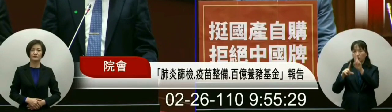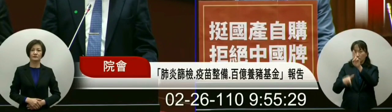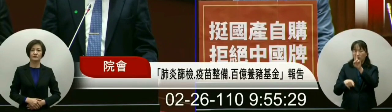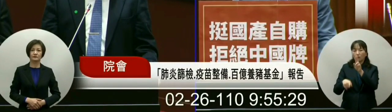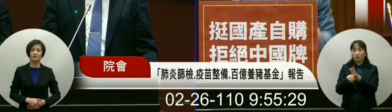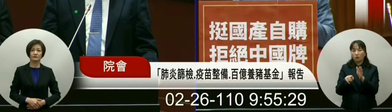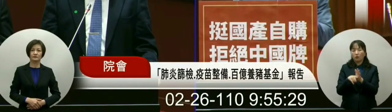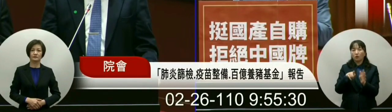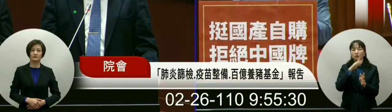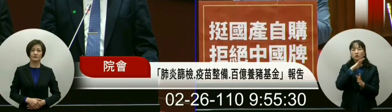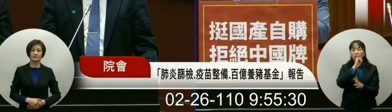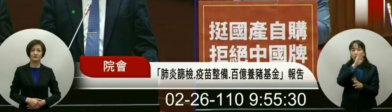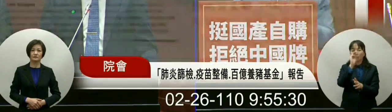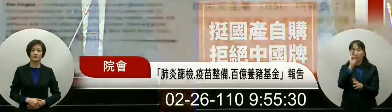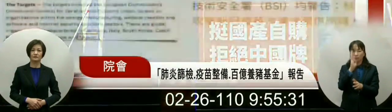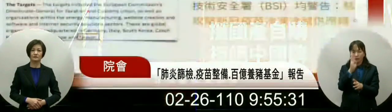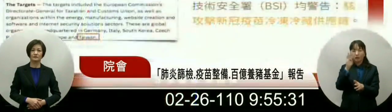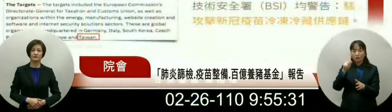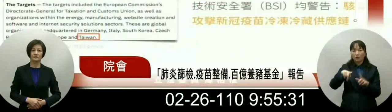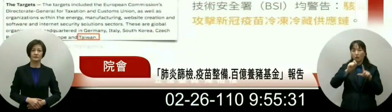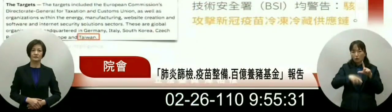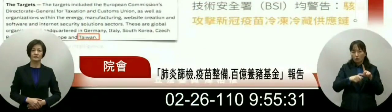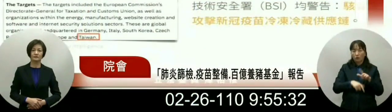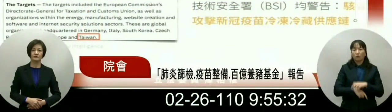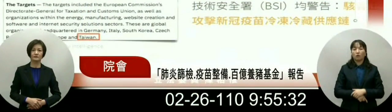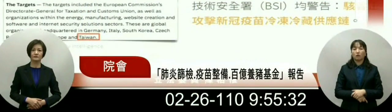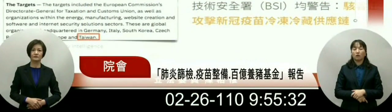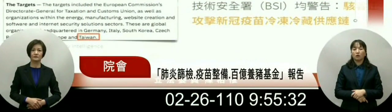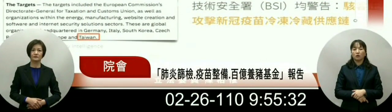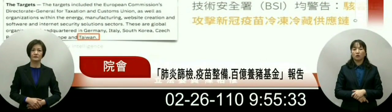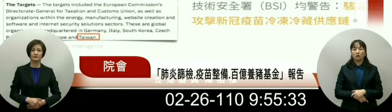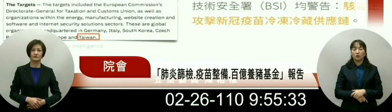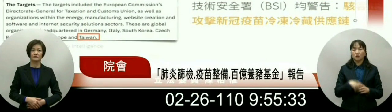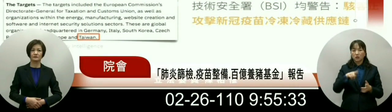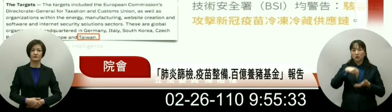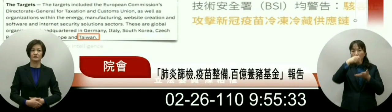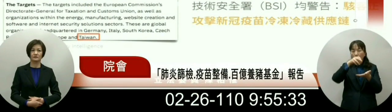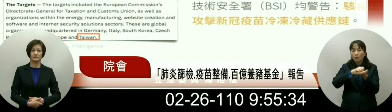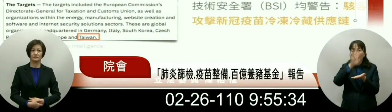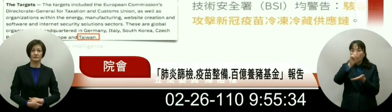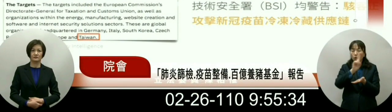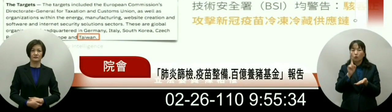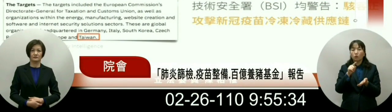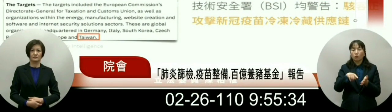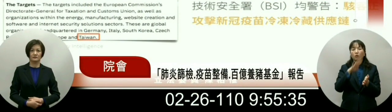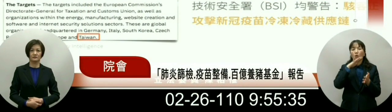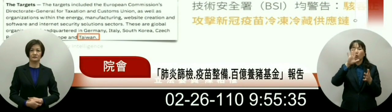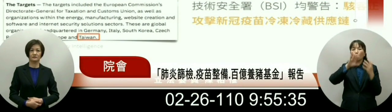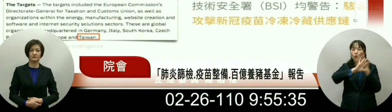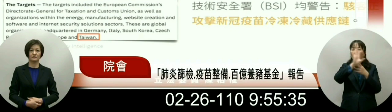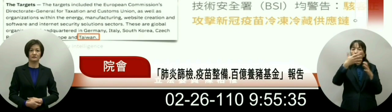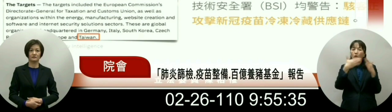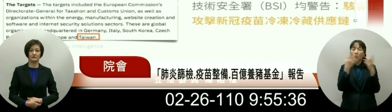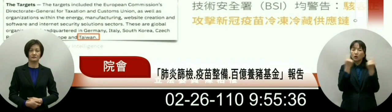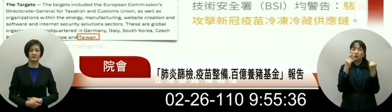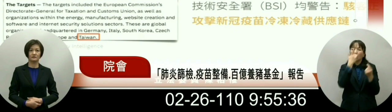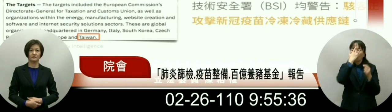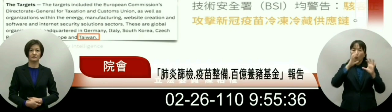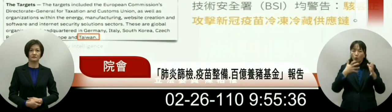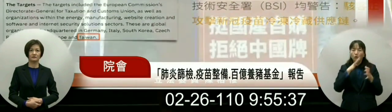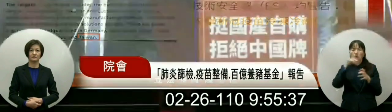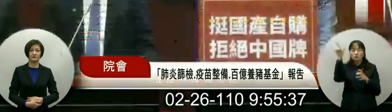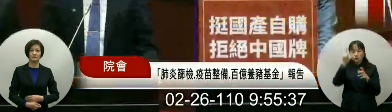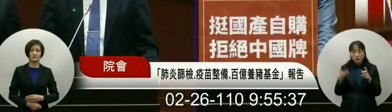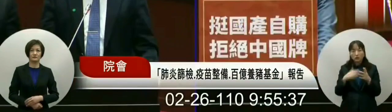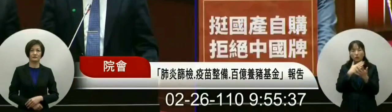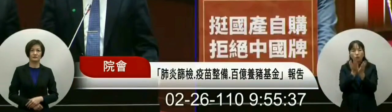份的时阵，一间叫 IBM 的公司啦，吼，就是伊提出一个报告，讲哦，啊有一挂国家，包括德国、意大利